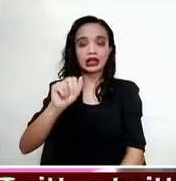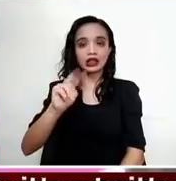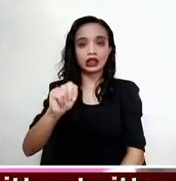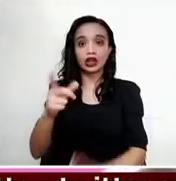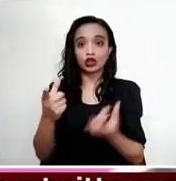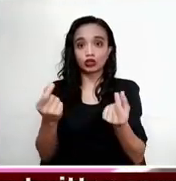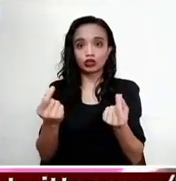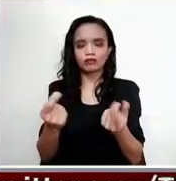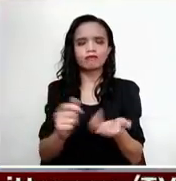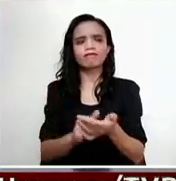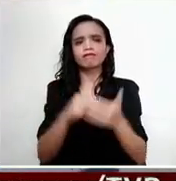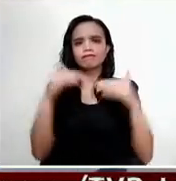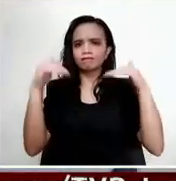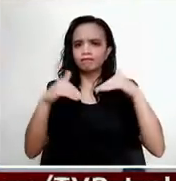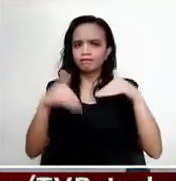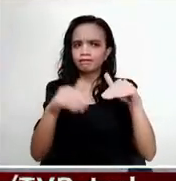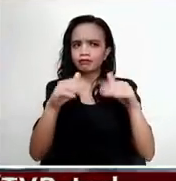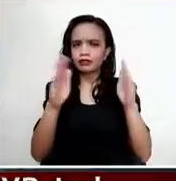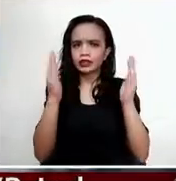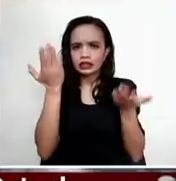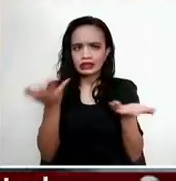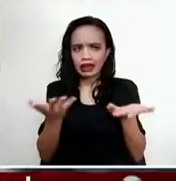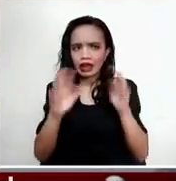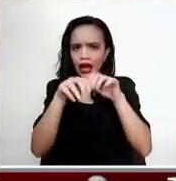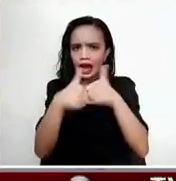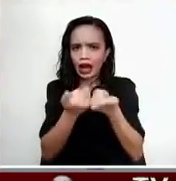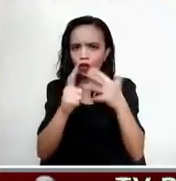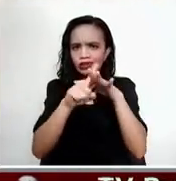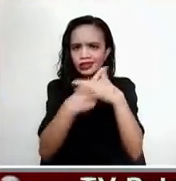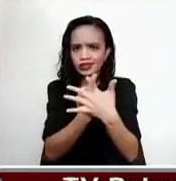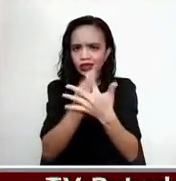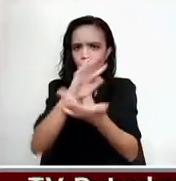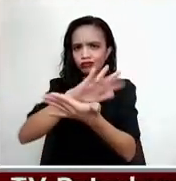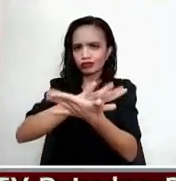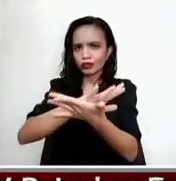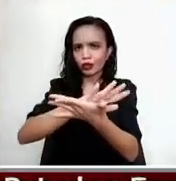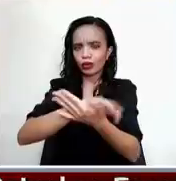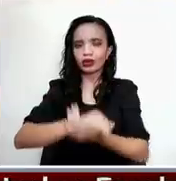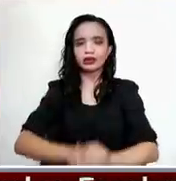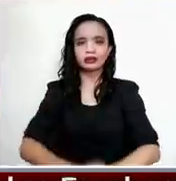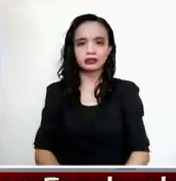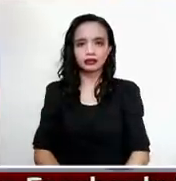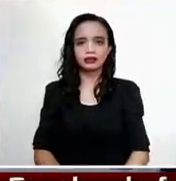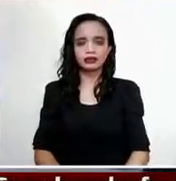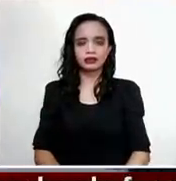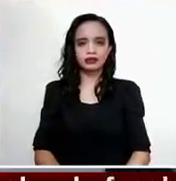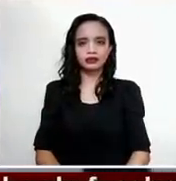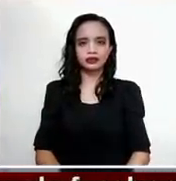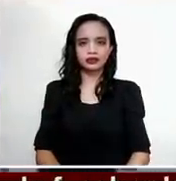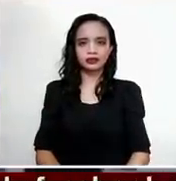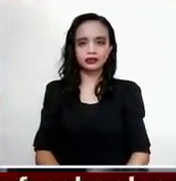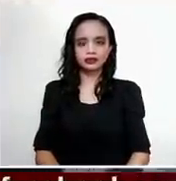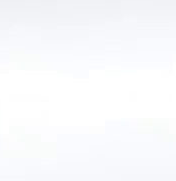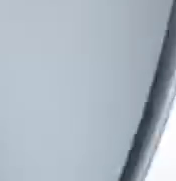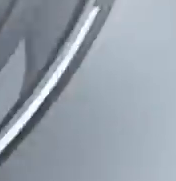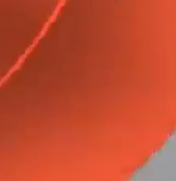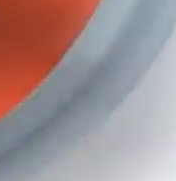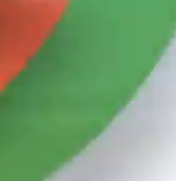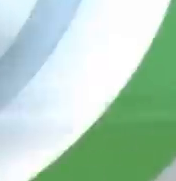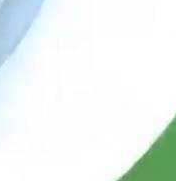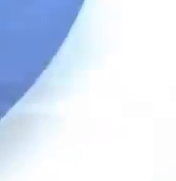para alamin kung saan nagmula ang coronavirus. Willard Cheng, ABS-CBN News.